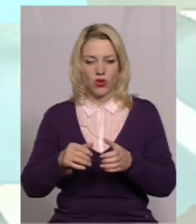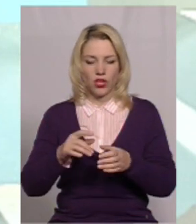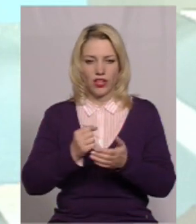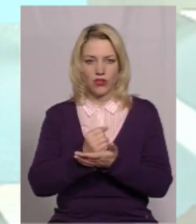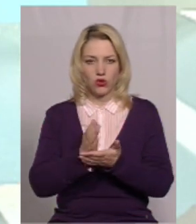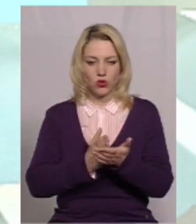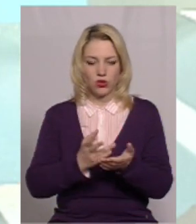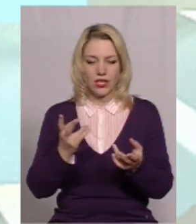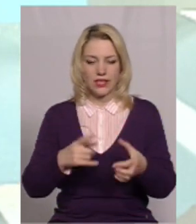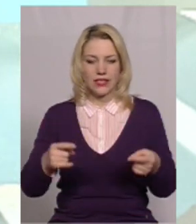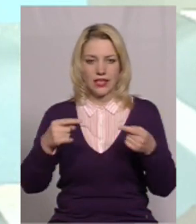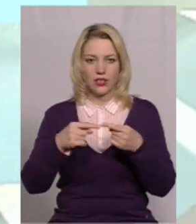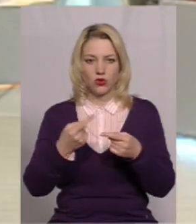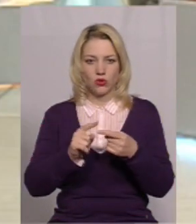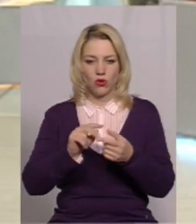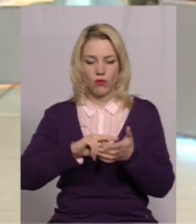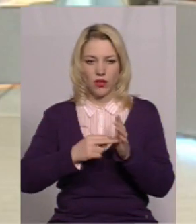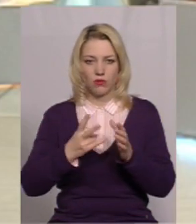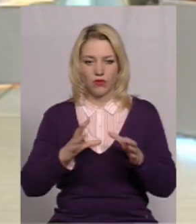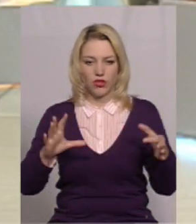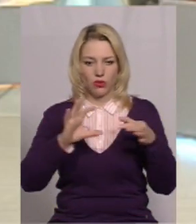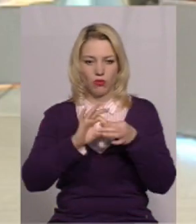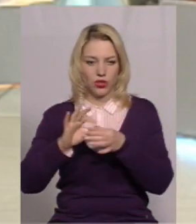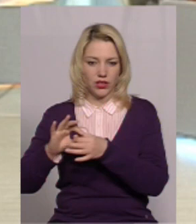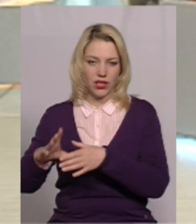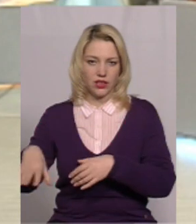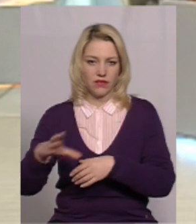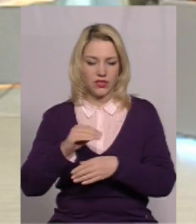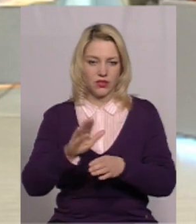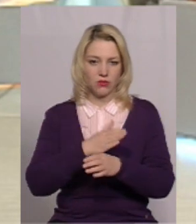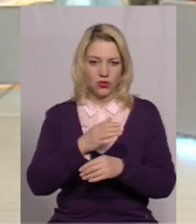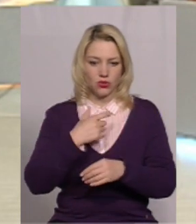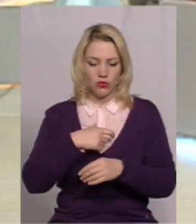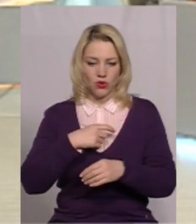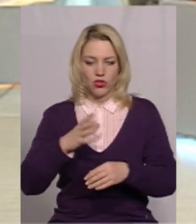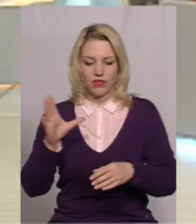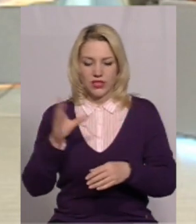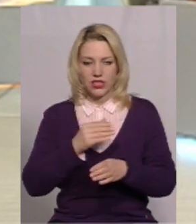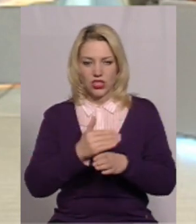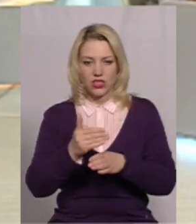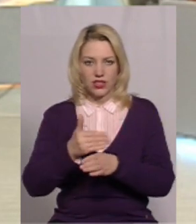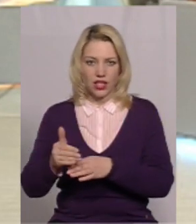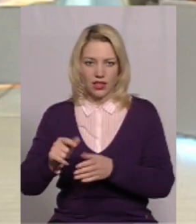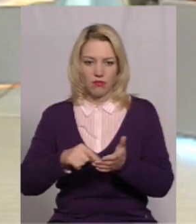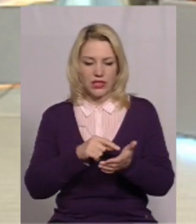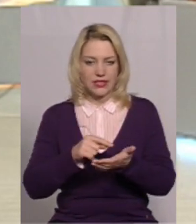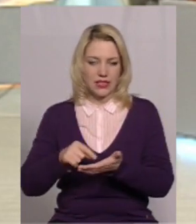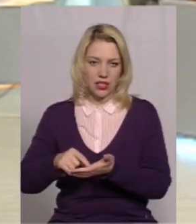того плану, має поєднати між собою всі частини міста. Таким